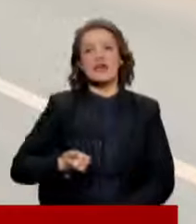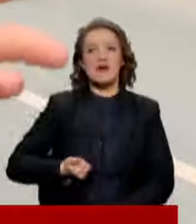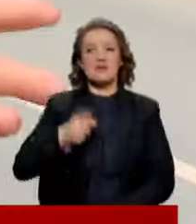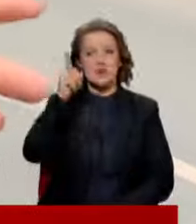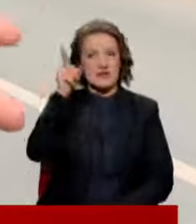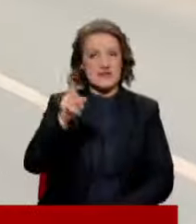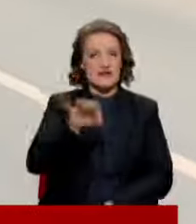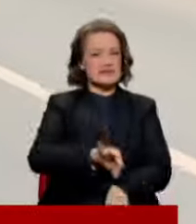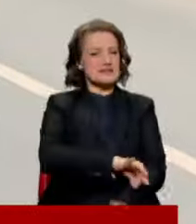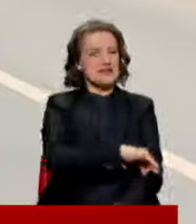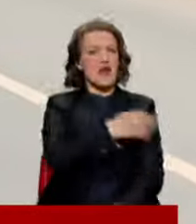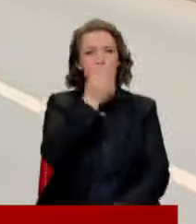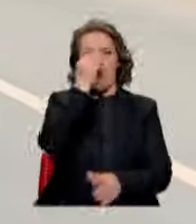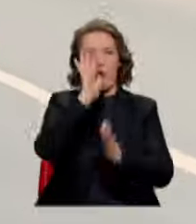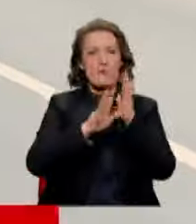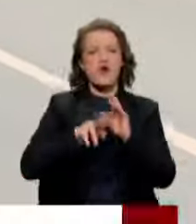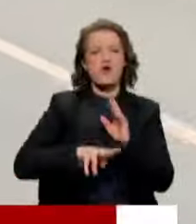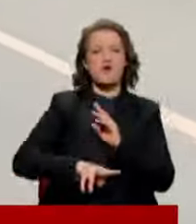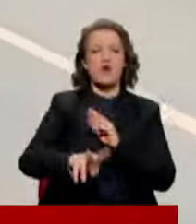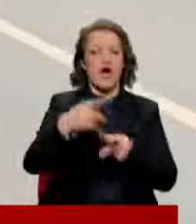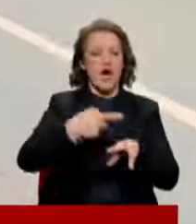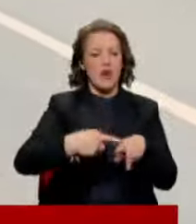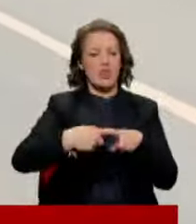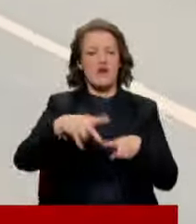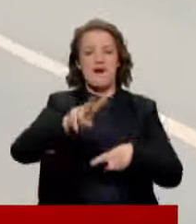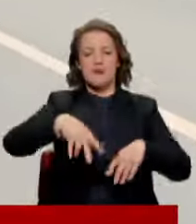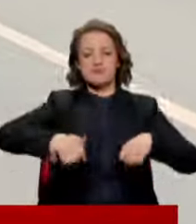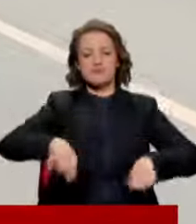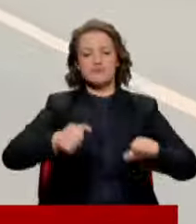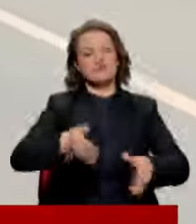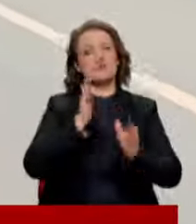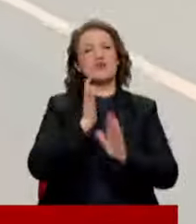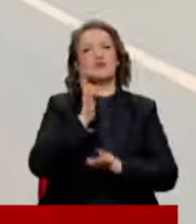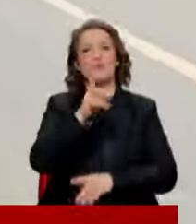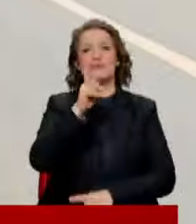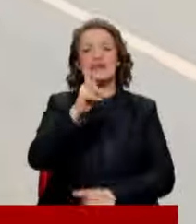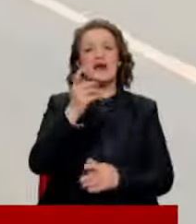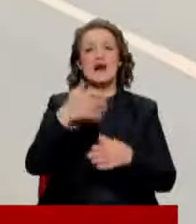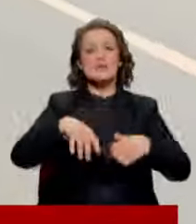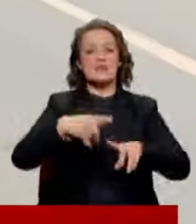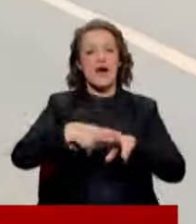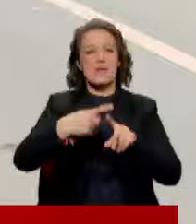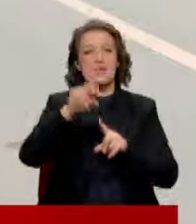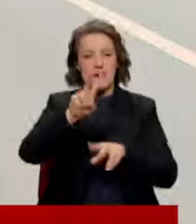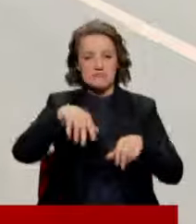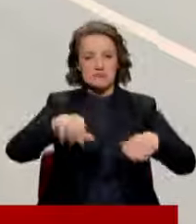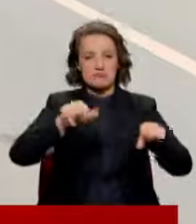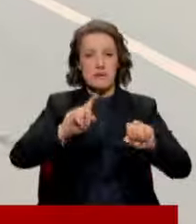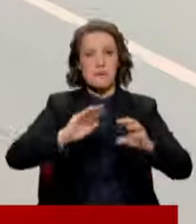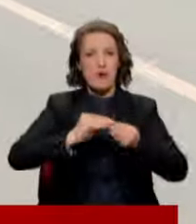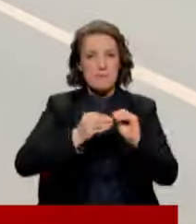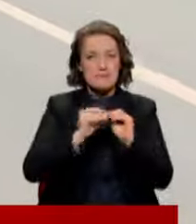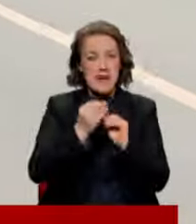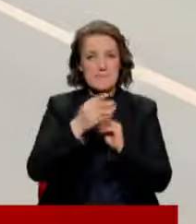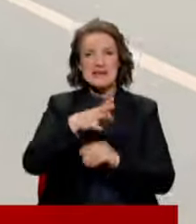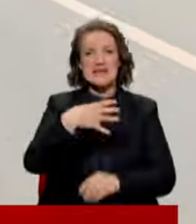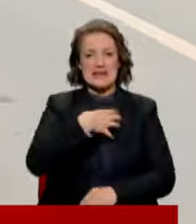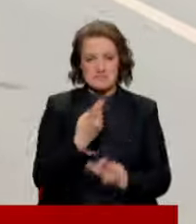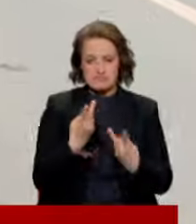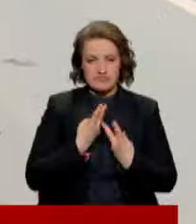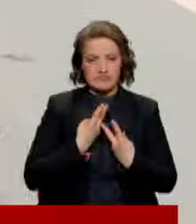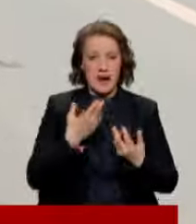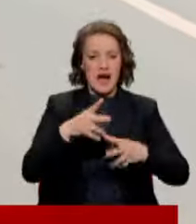Kemerburgaz'dan Sarıyer'e doğru orman yolunda ATV araçlarıyla ilerliyorlardı. Bir tanesi arıza yapınca Oğuz Acı kendisine